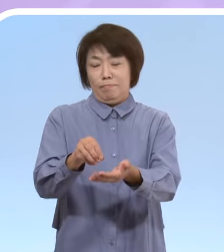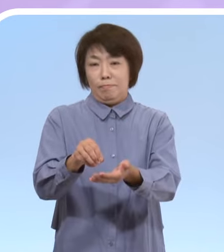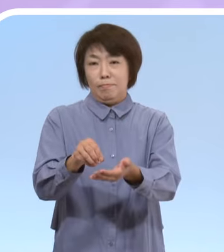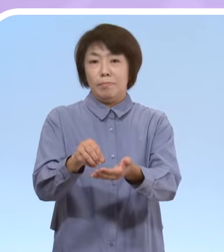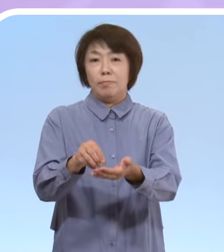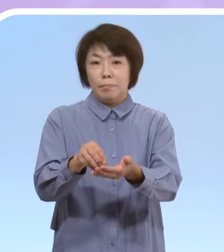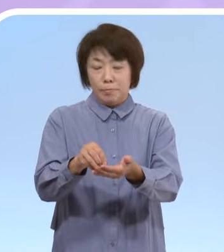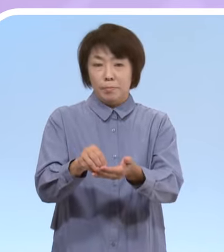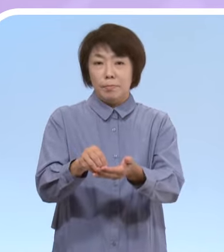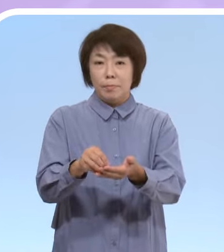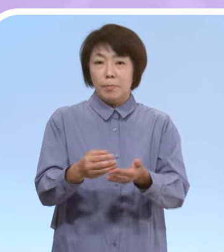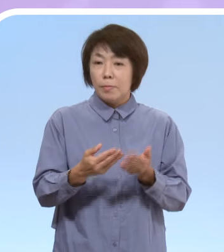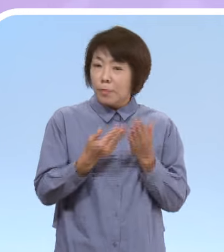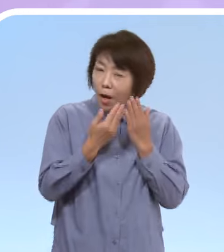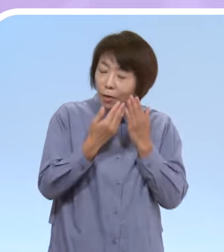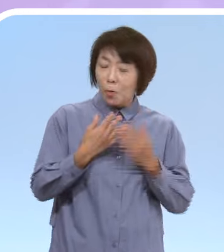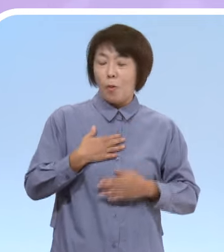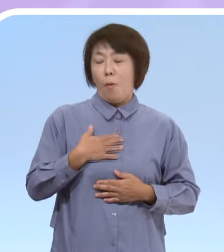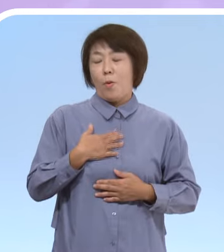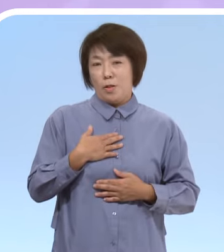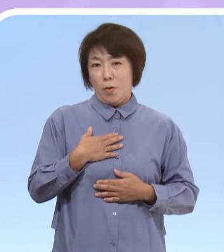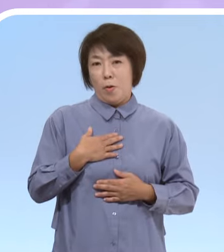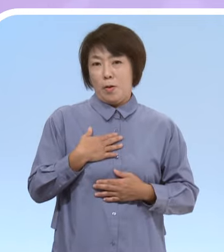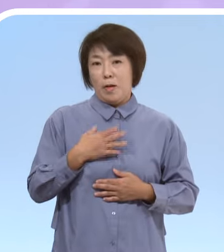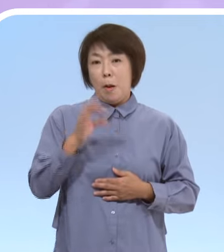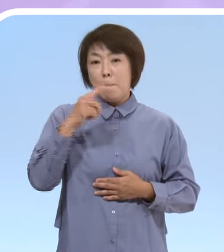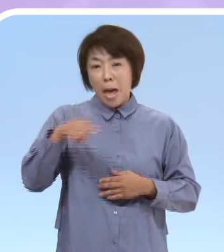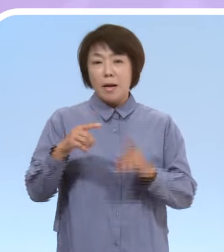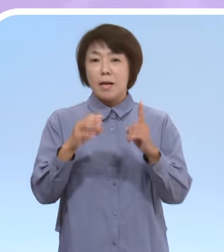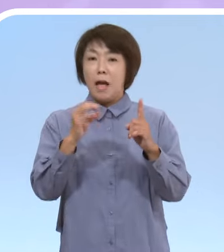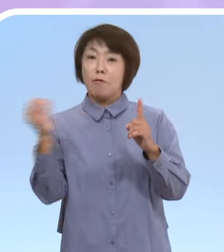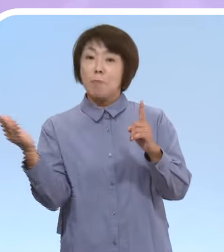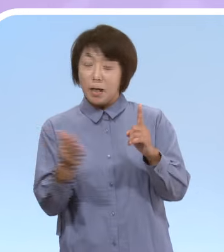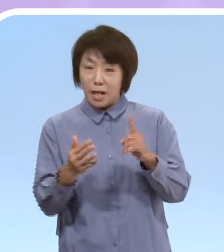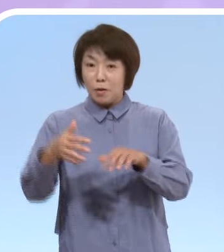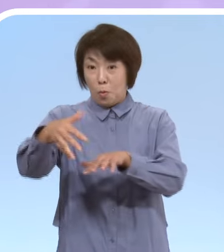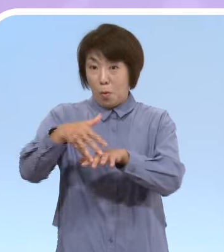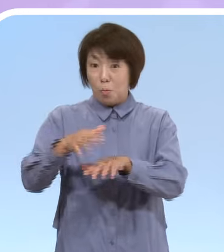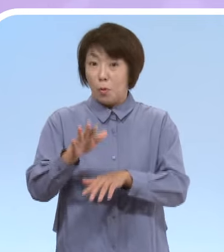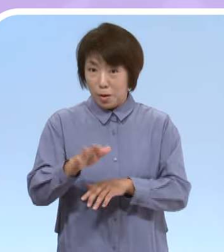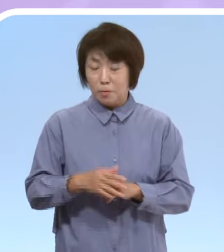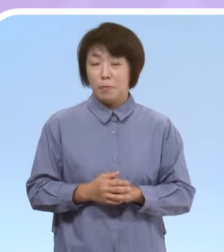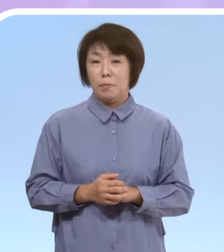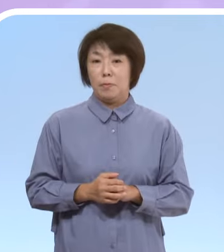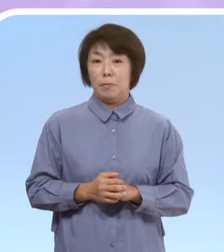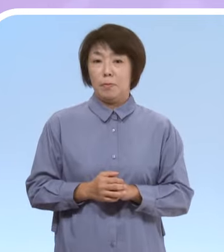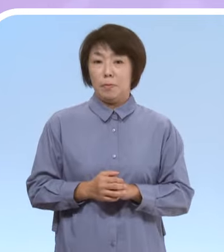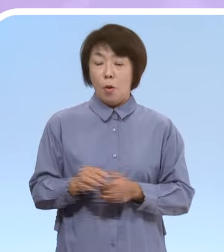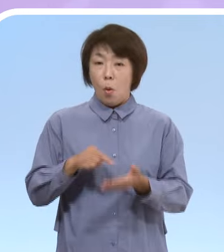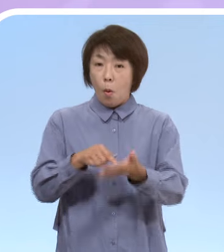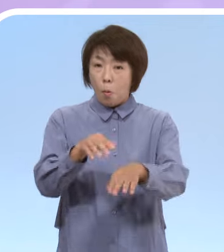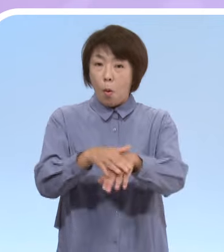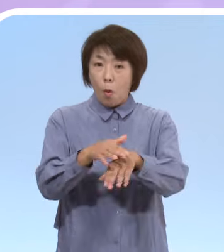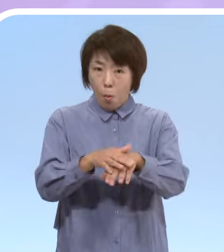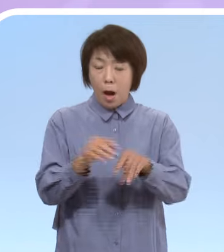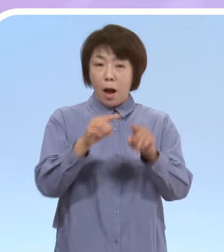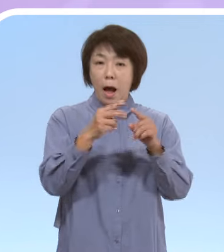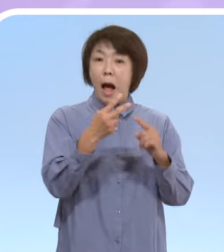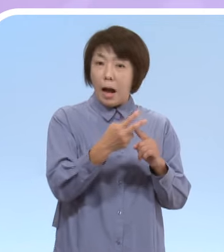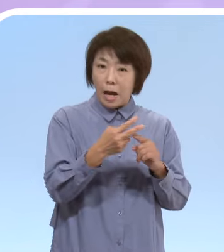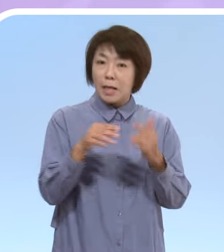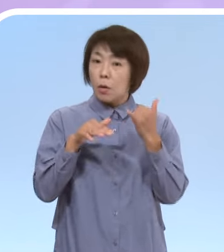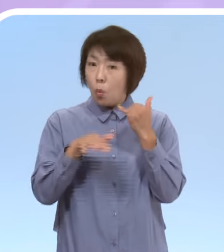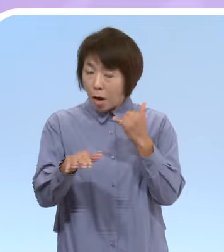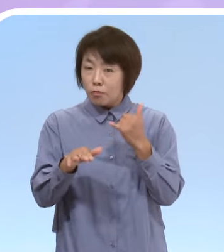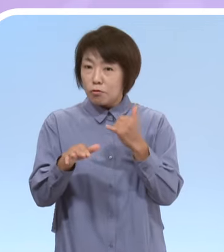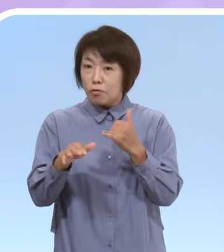の方に。肌に触れた時に心地よい綿 100% の播州織です。ご応募はハ